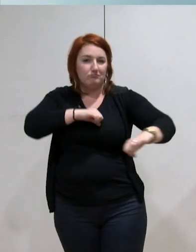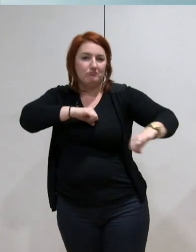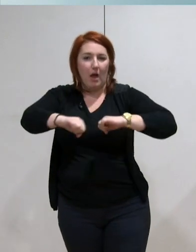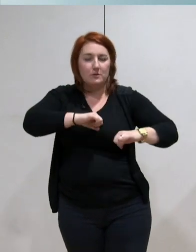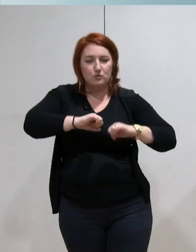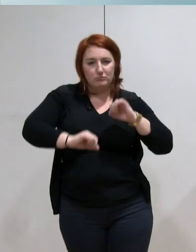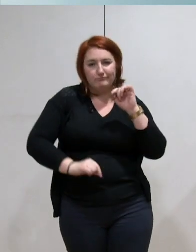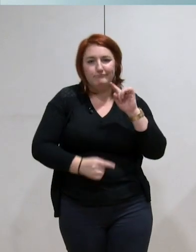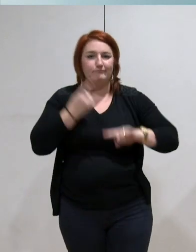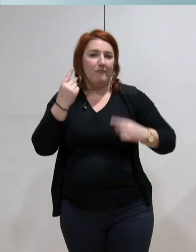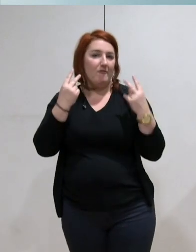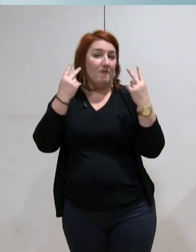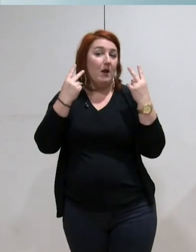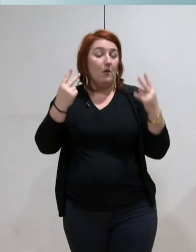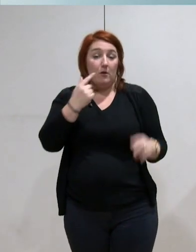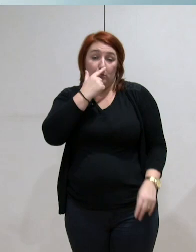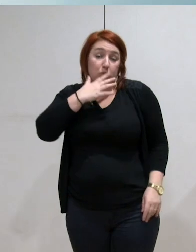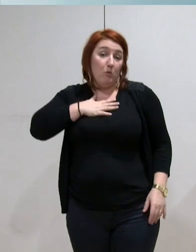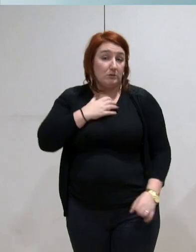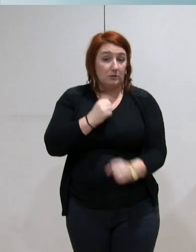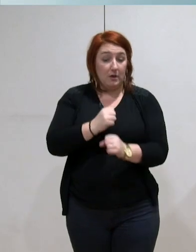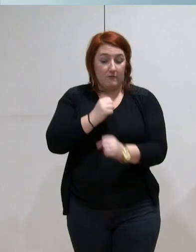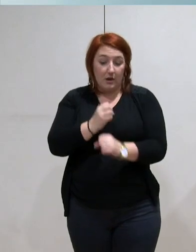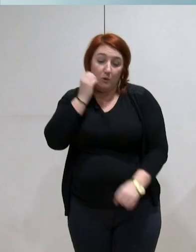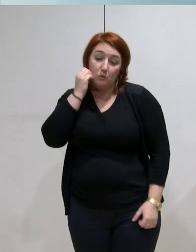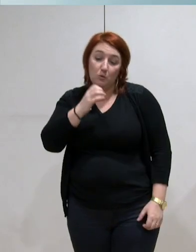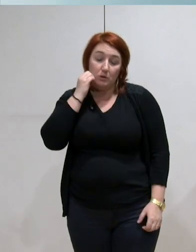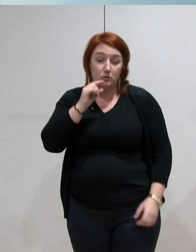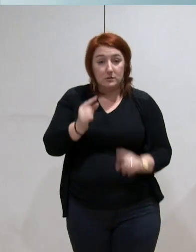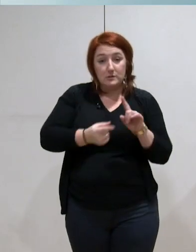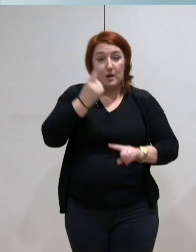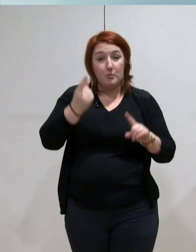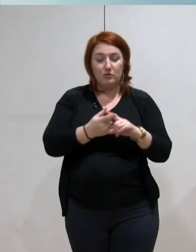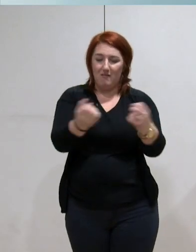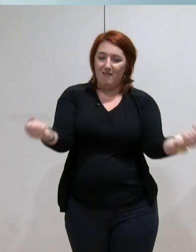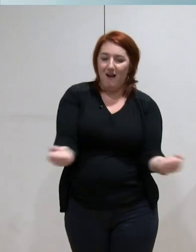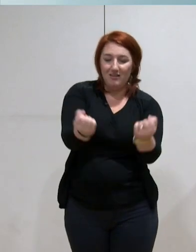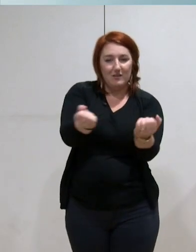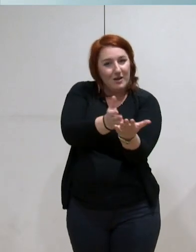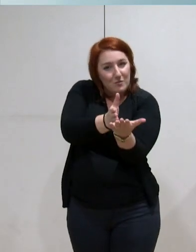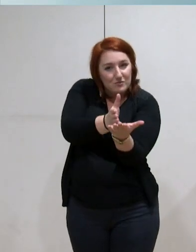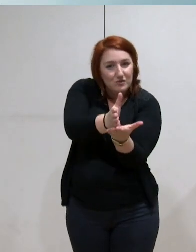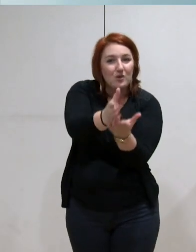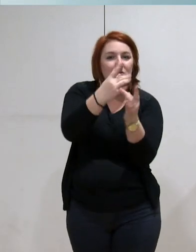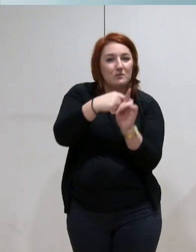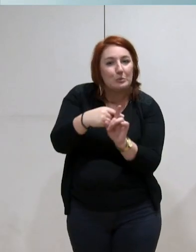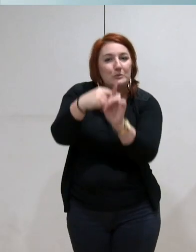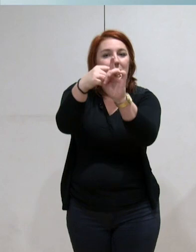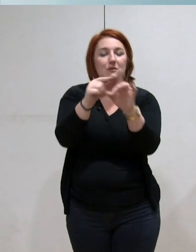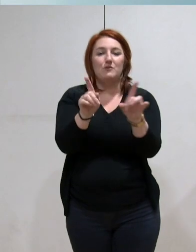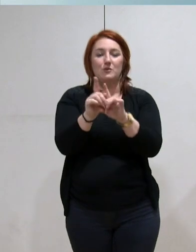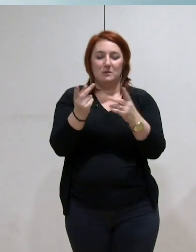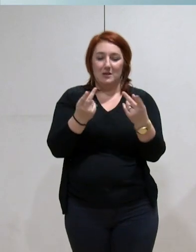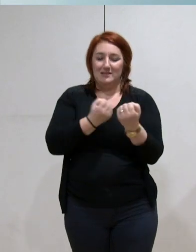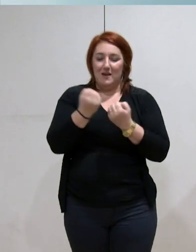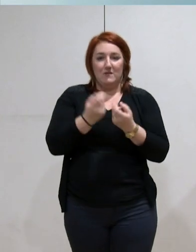effectivement pour pour ma part une action au quotidien de redonner du sens à l'activité et de partager les valeurs du service public